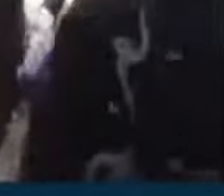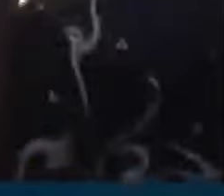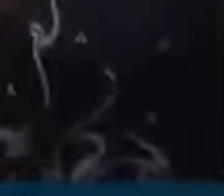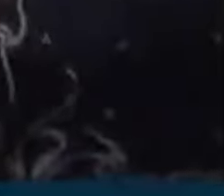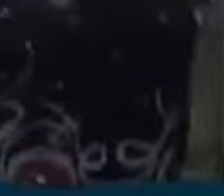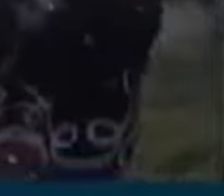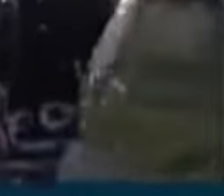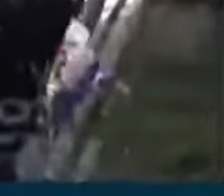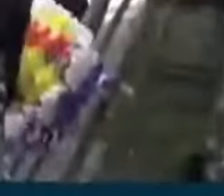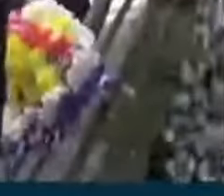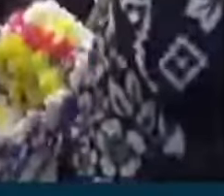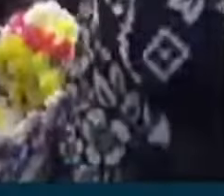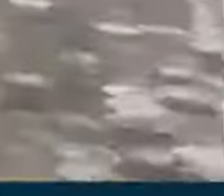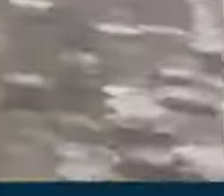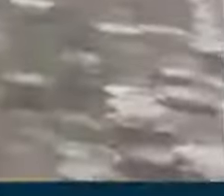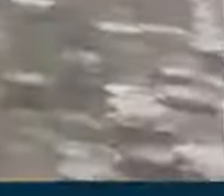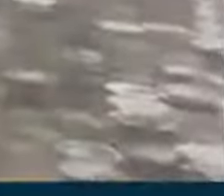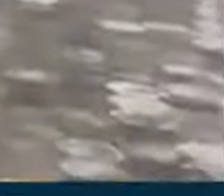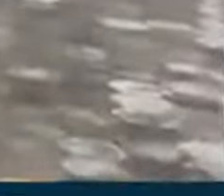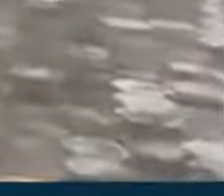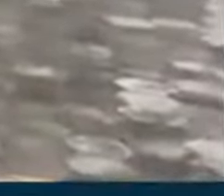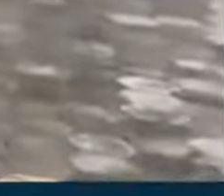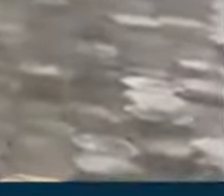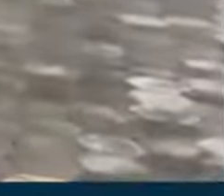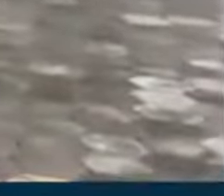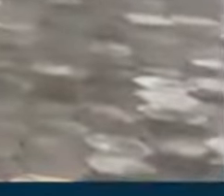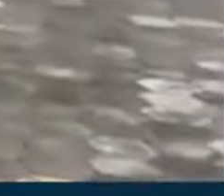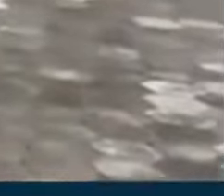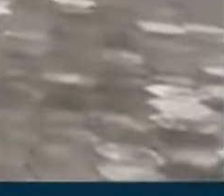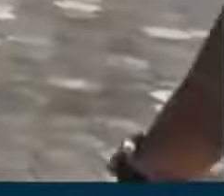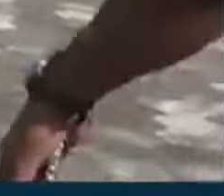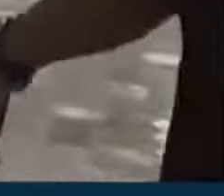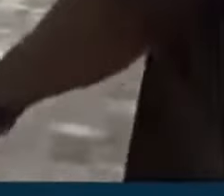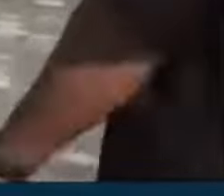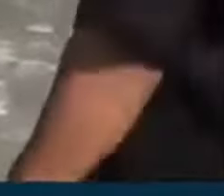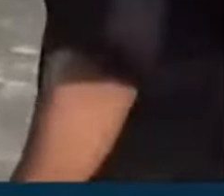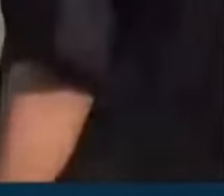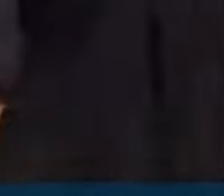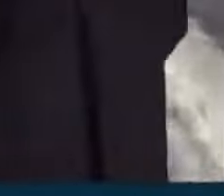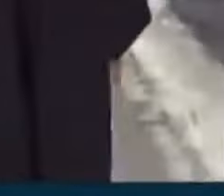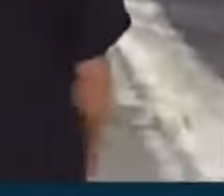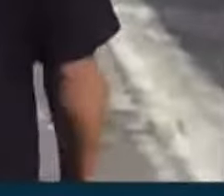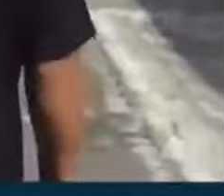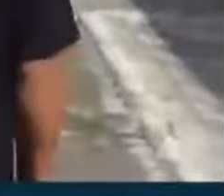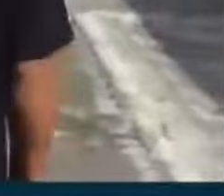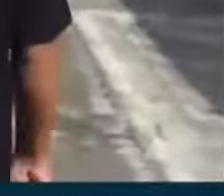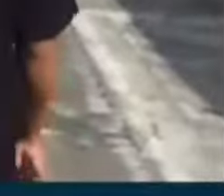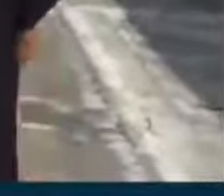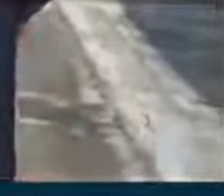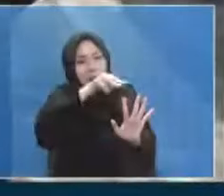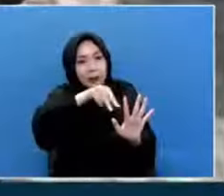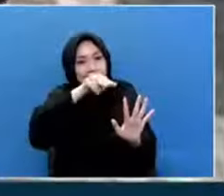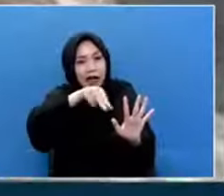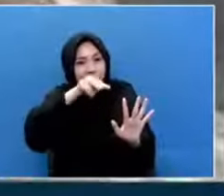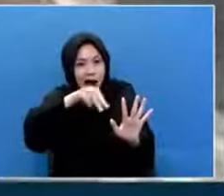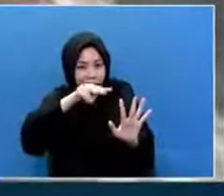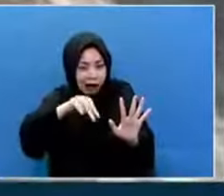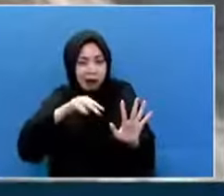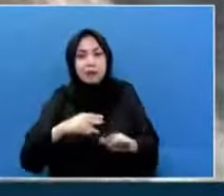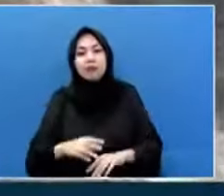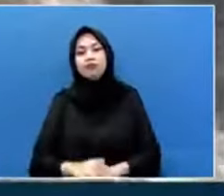beberapa terman korban terkait dengan insiden ketua OSIS SMA Negeri 1 Cawas yang tewas